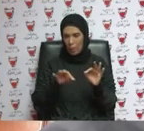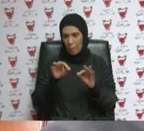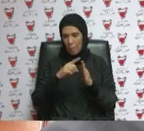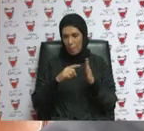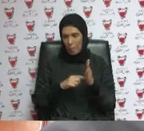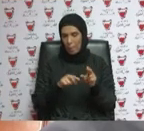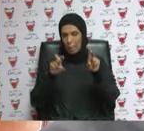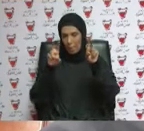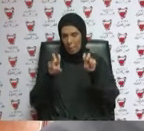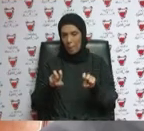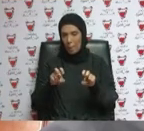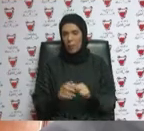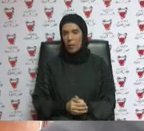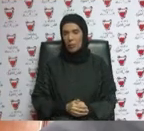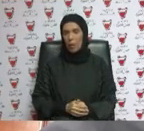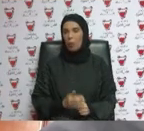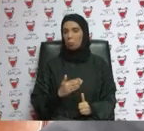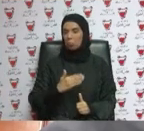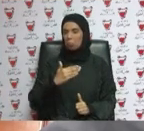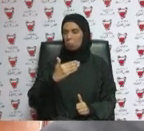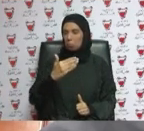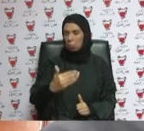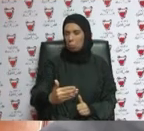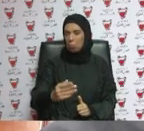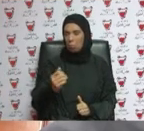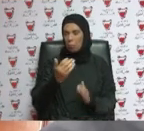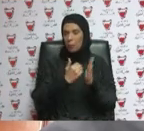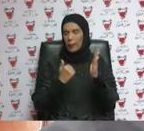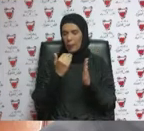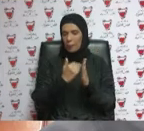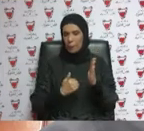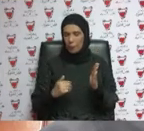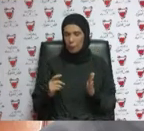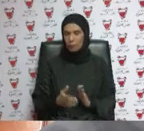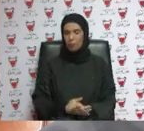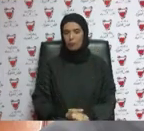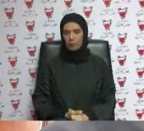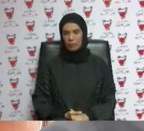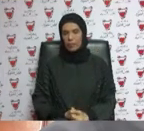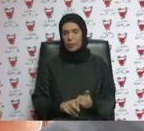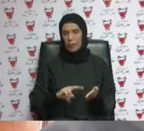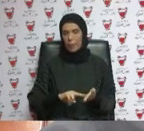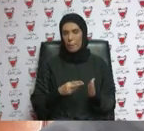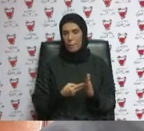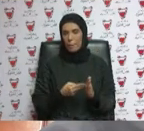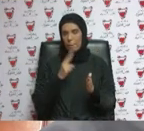مؤقت وله تبعات مالية واقتصادية، ولأول يمكن الإجراءات اللي